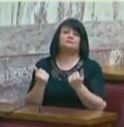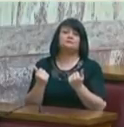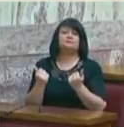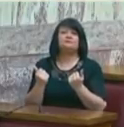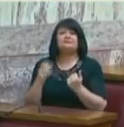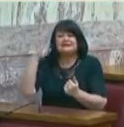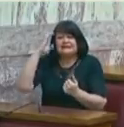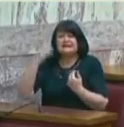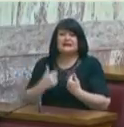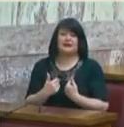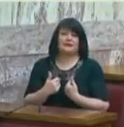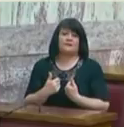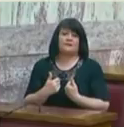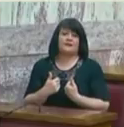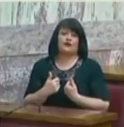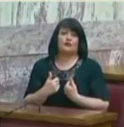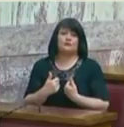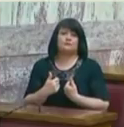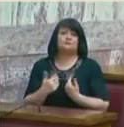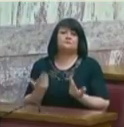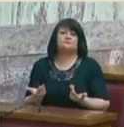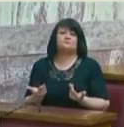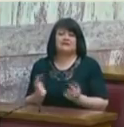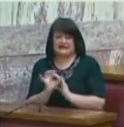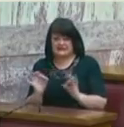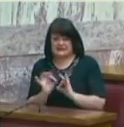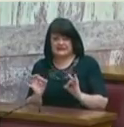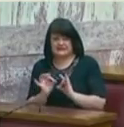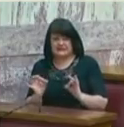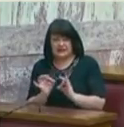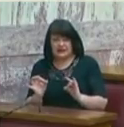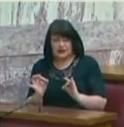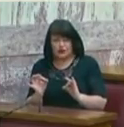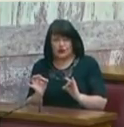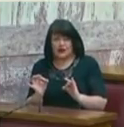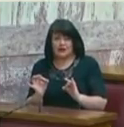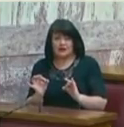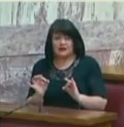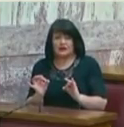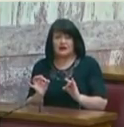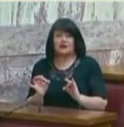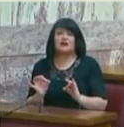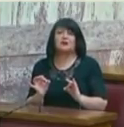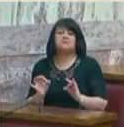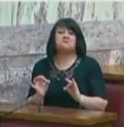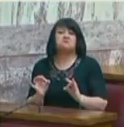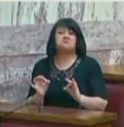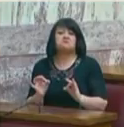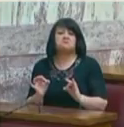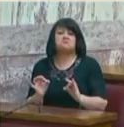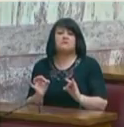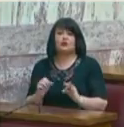πρωτοθυμηθώ? Την βεβαιότητα, την απόλυτη σιγουριά σας ότι δεν θα έκλεινε η